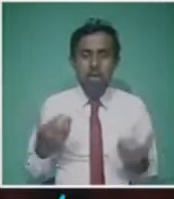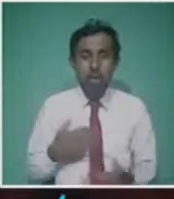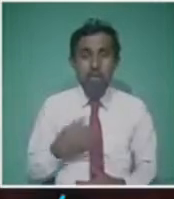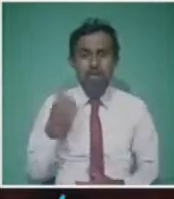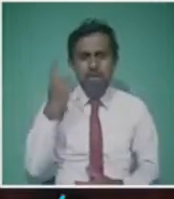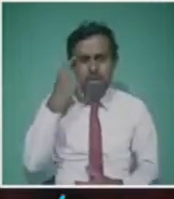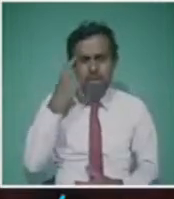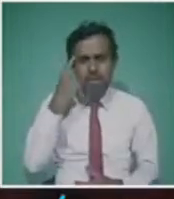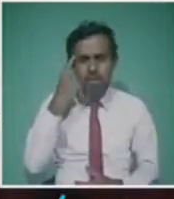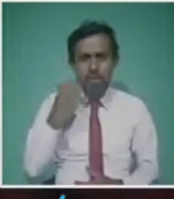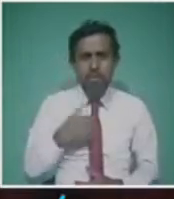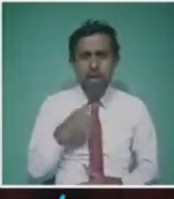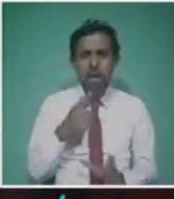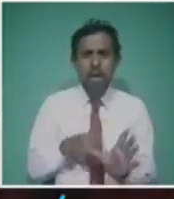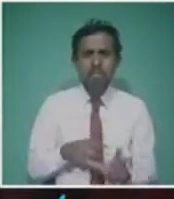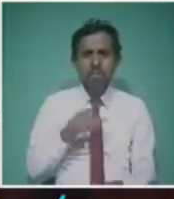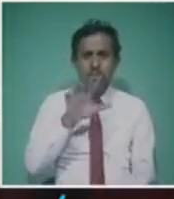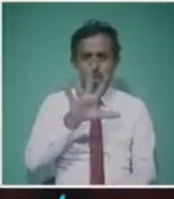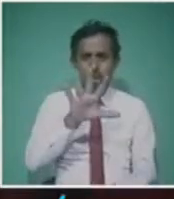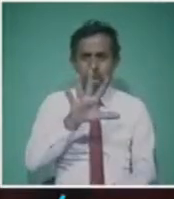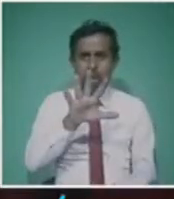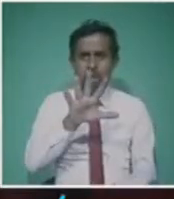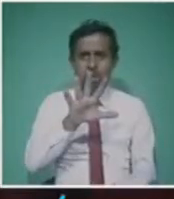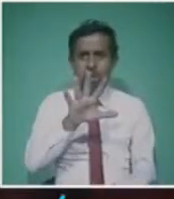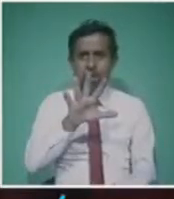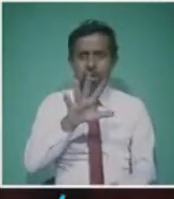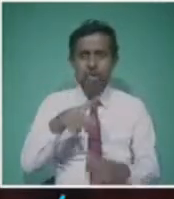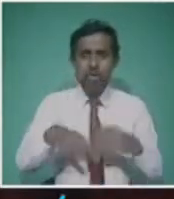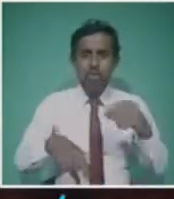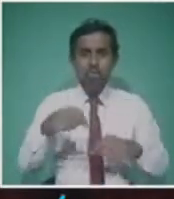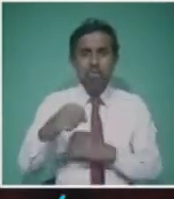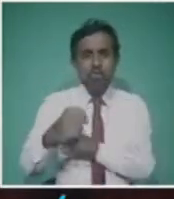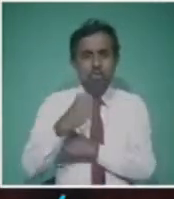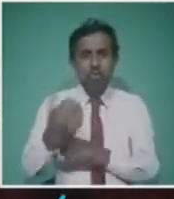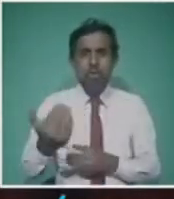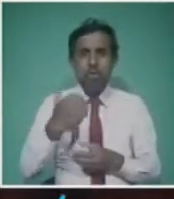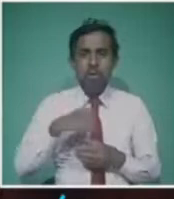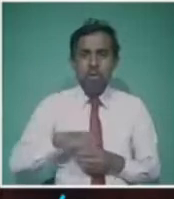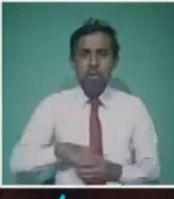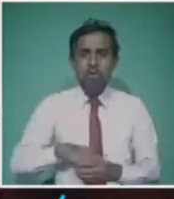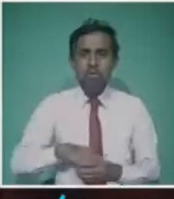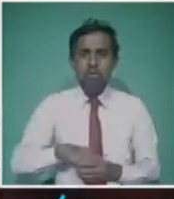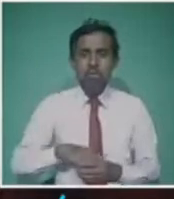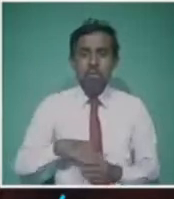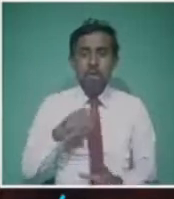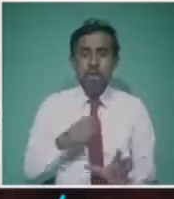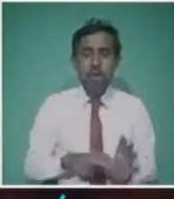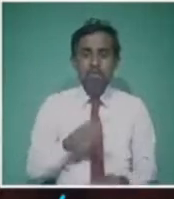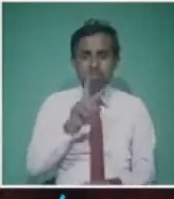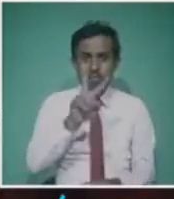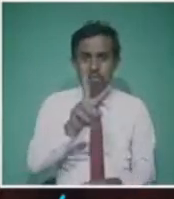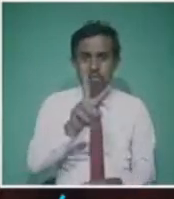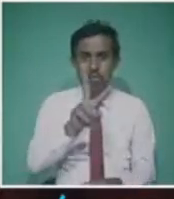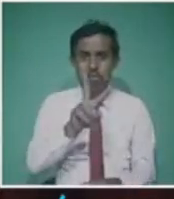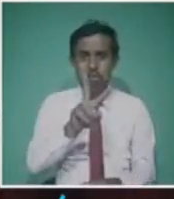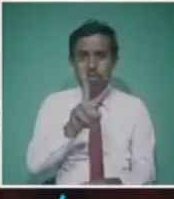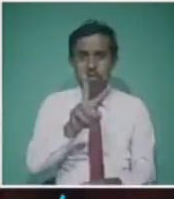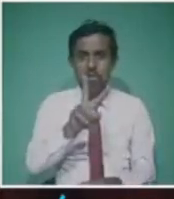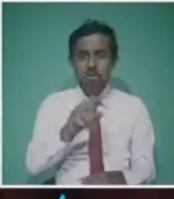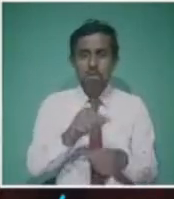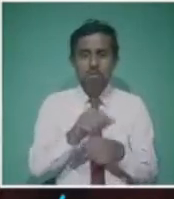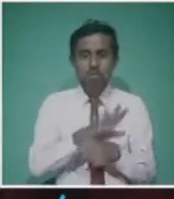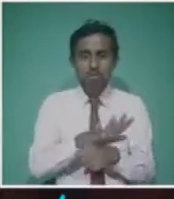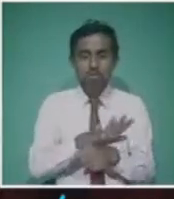ඕනේ අපි අවුරුදු 5කට ජනතාවගේ බලය අරන් මෙතෙන්ට ආවේ. අපි අවුරුදු 2ක්